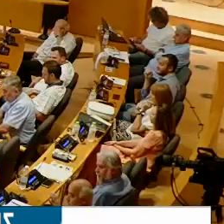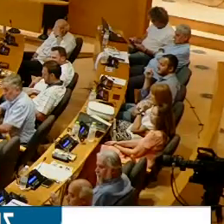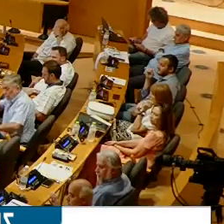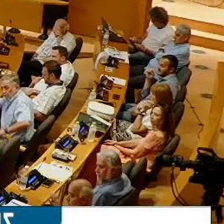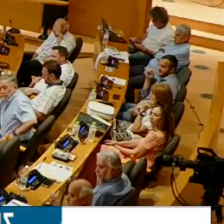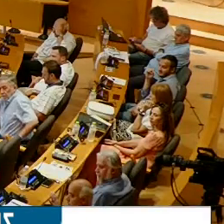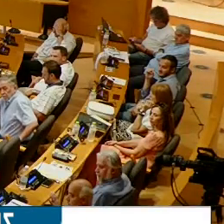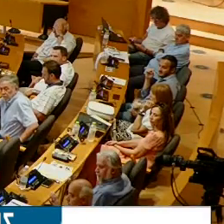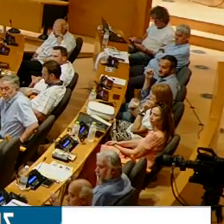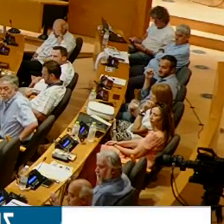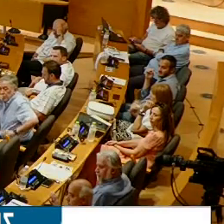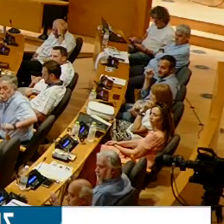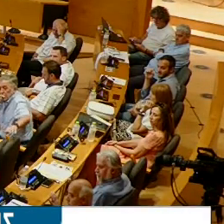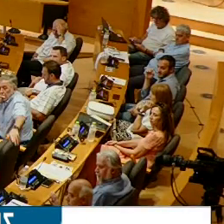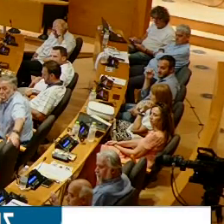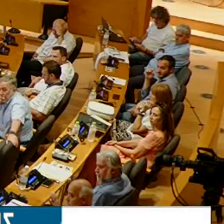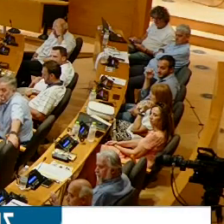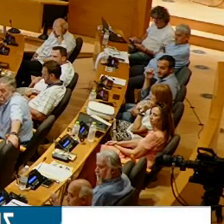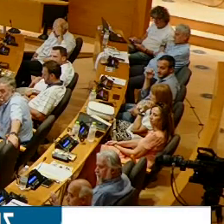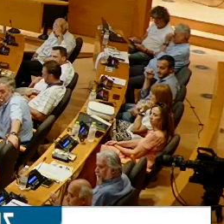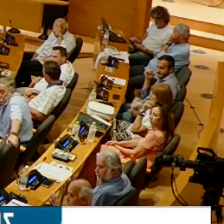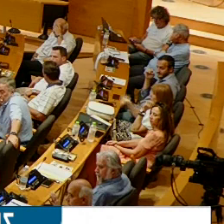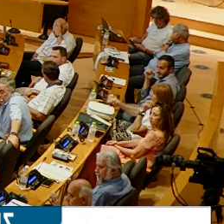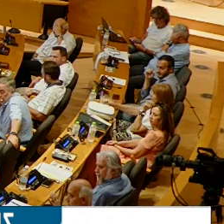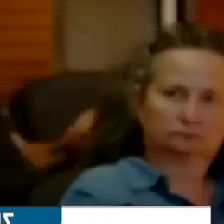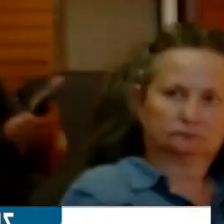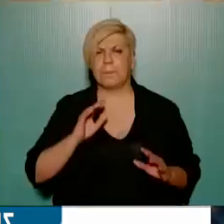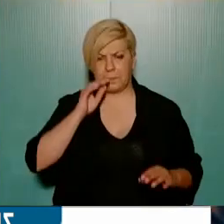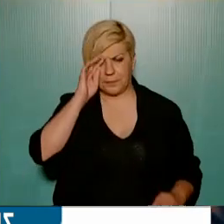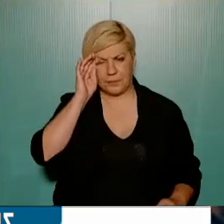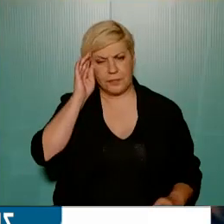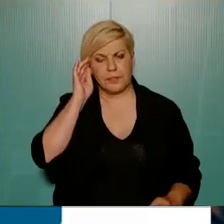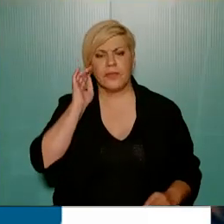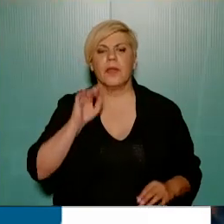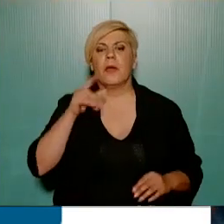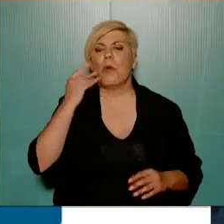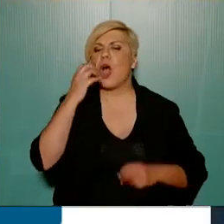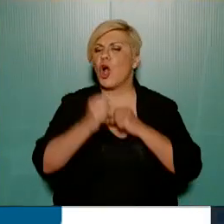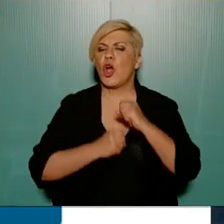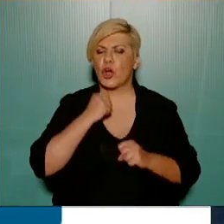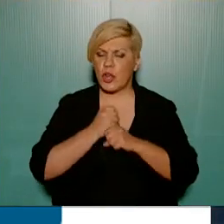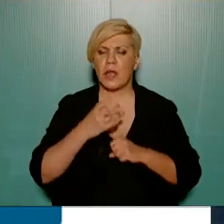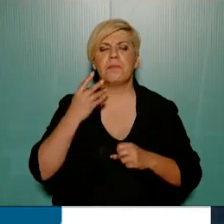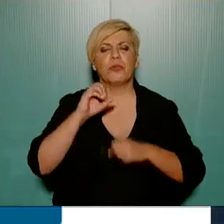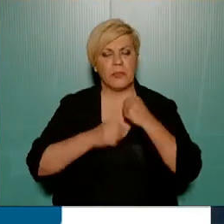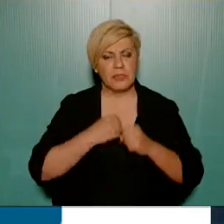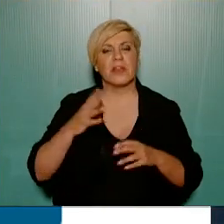Διαμαντάκης. Όντως, ο κ. Διαμαντάκης είχε ασχοληθεί πάρα πολύ με αυτό το θέμα. Επί σειρά χρόνων προσπαθήσαμε να βρούμε